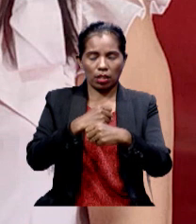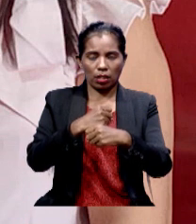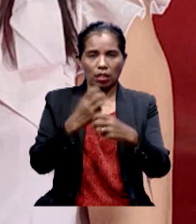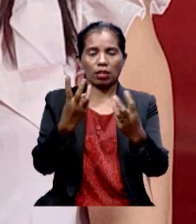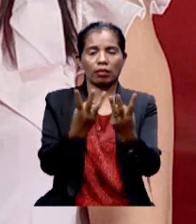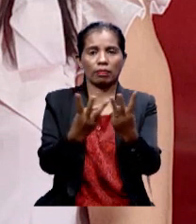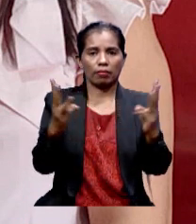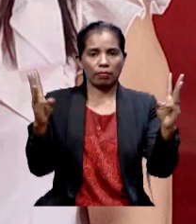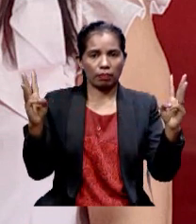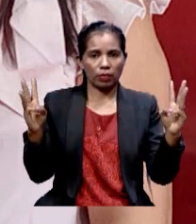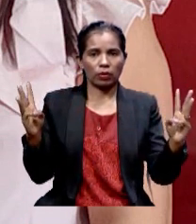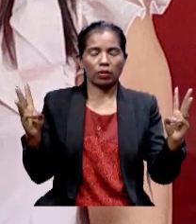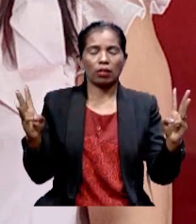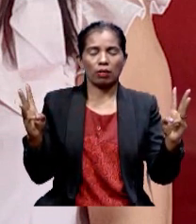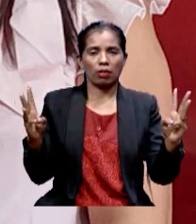29 metros